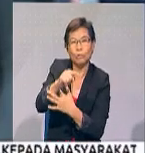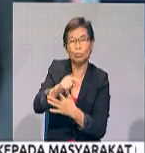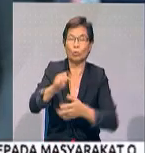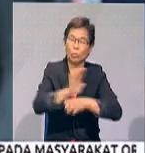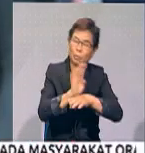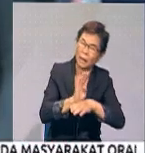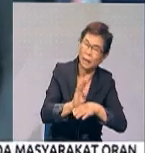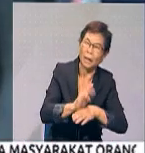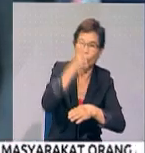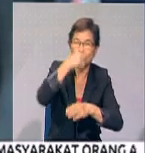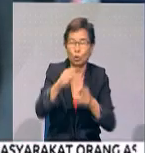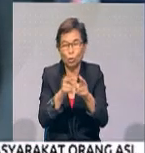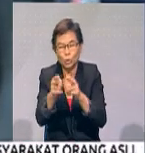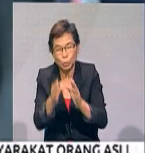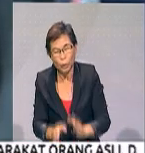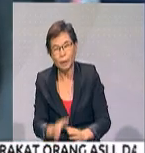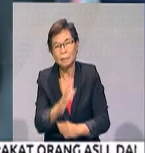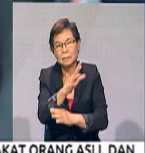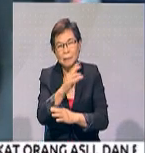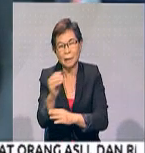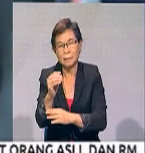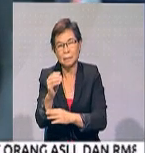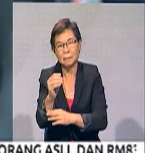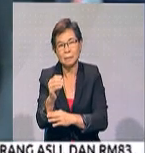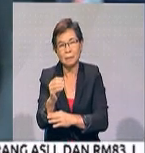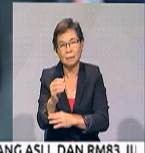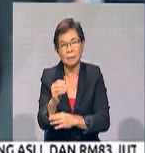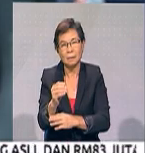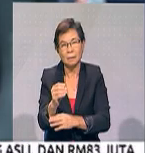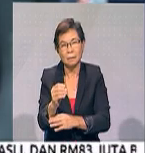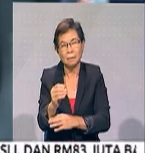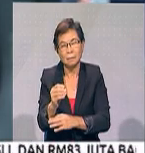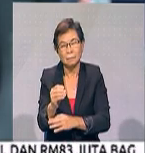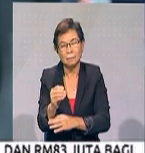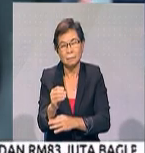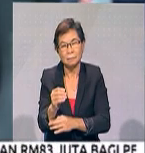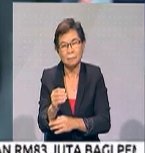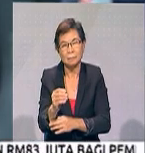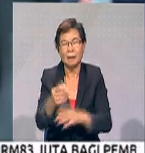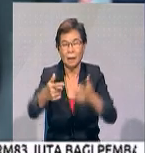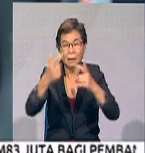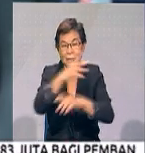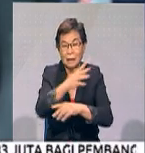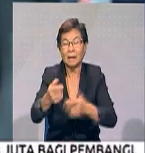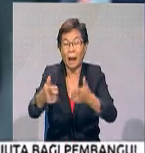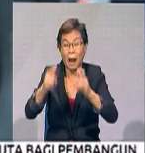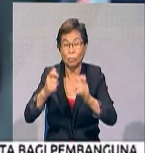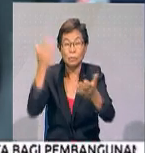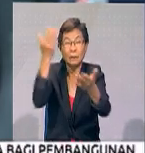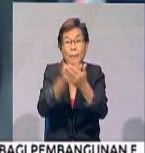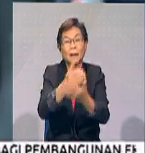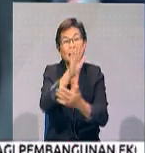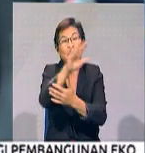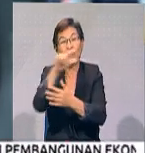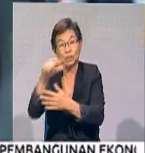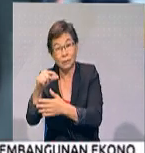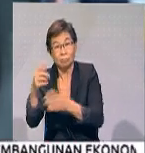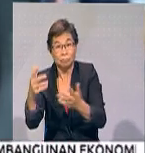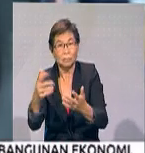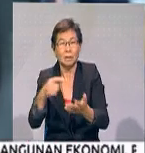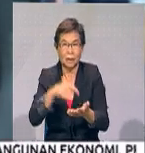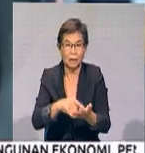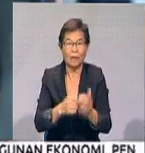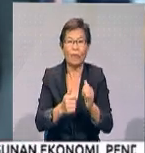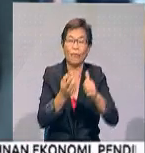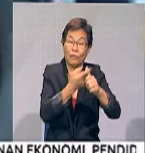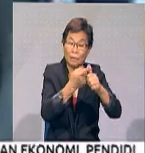perniagaan, untuk usahawan dan juga disebutkan juga kelajuan sampai ke 5G. Ini yang